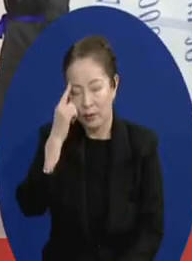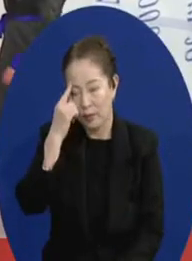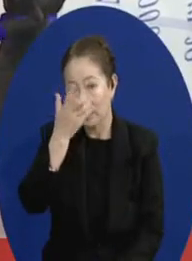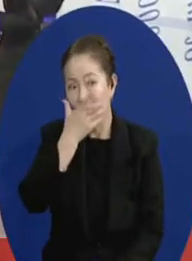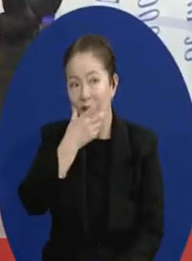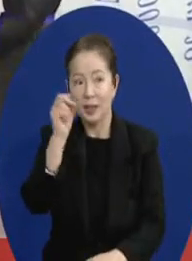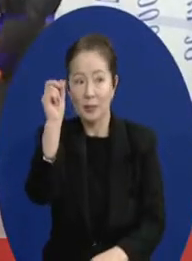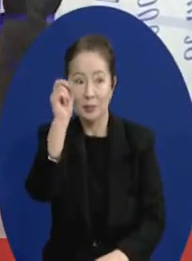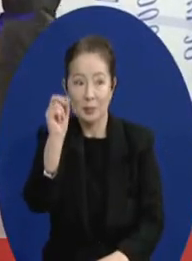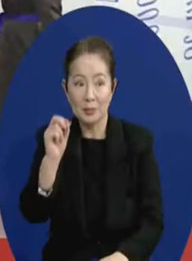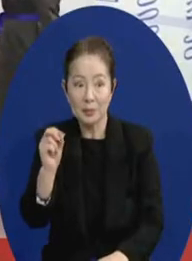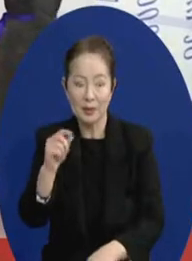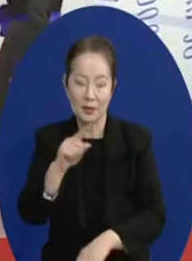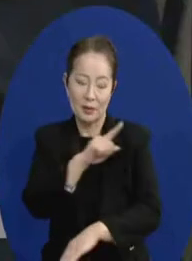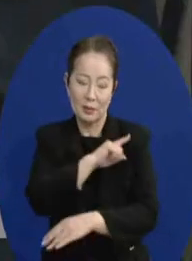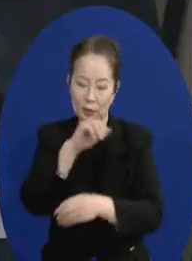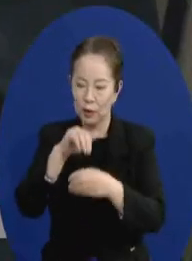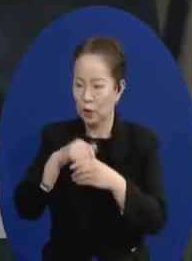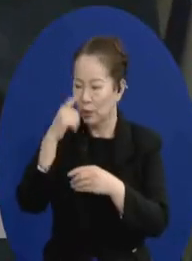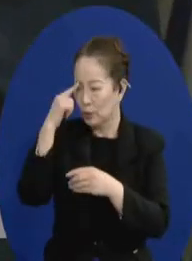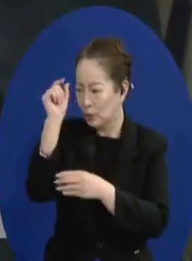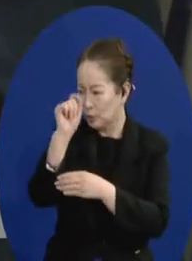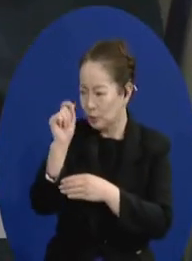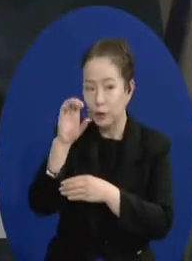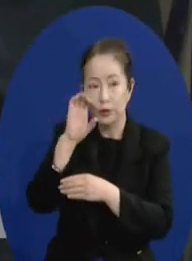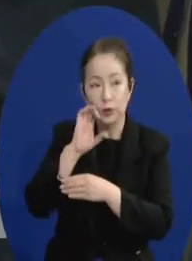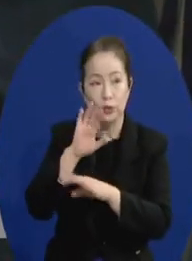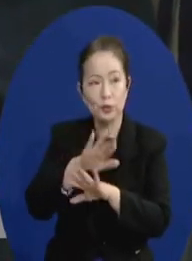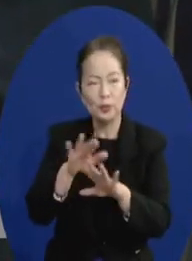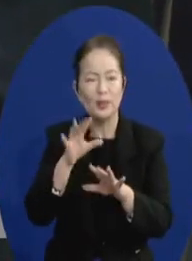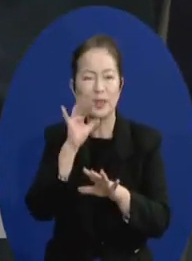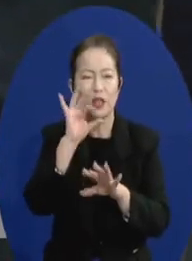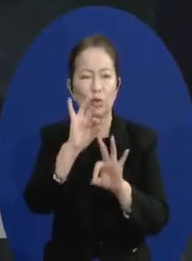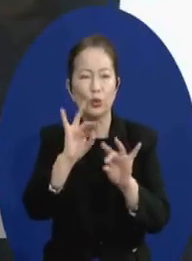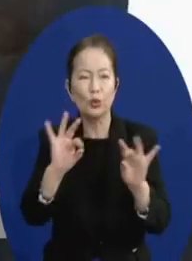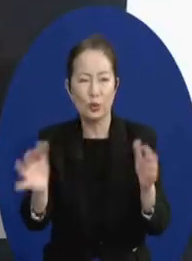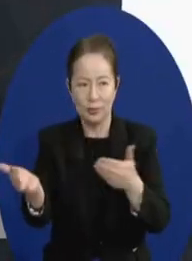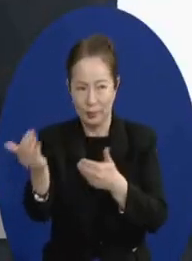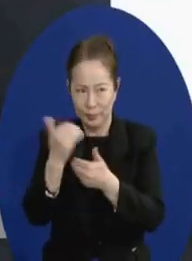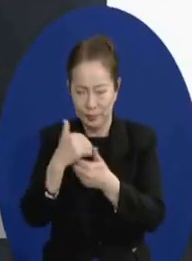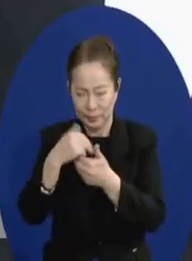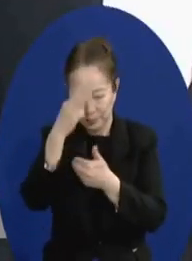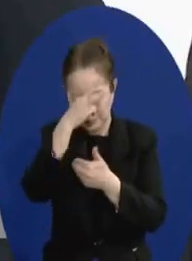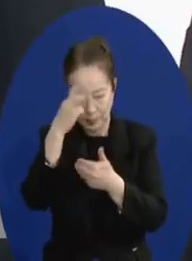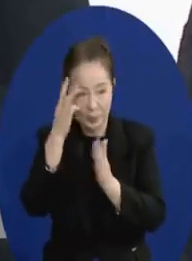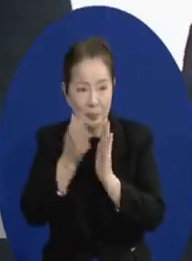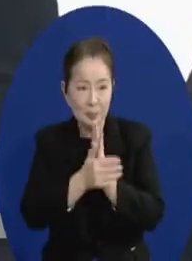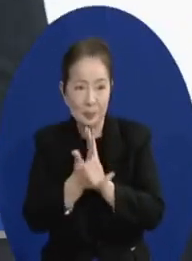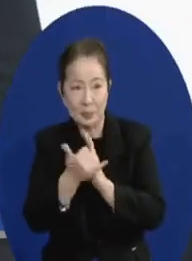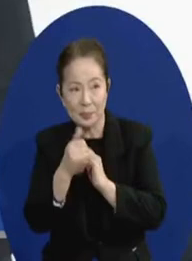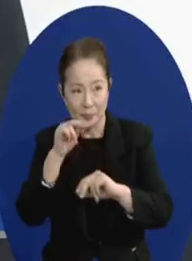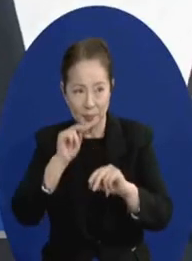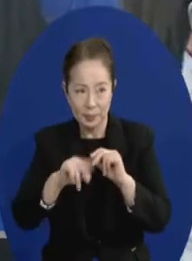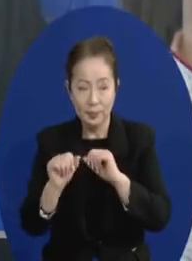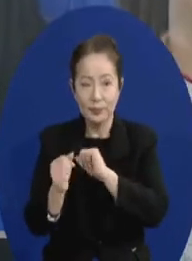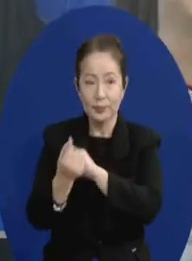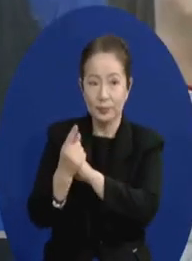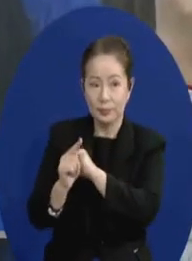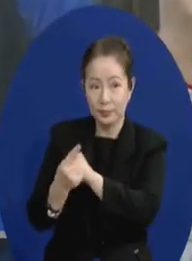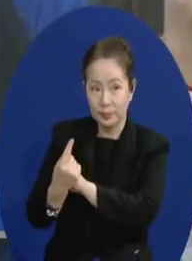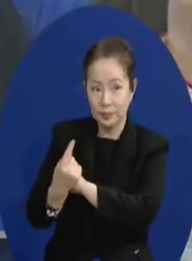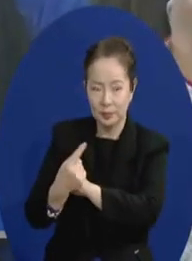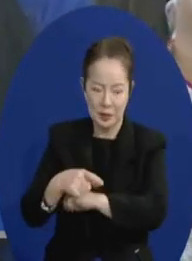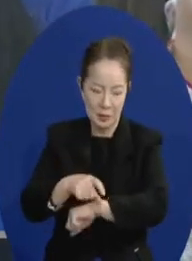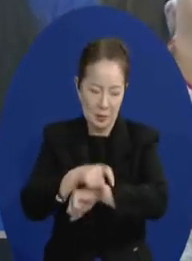Монголын сайхан бичигтэй уралдаанд багш сурагчид Монгол бичиг сонирхсан судлагчдгээд бүх насныхан оролцож мэдлэг чадвараа 20-р онцлогтой. Жишээлбэл